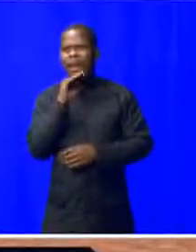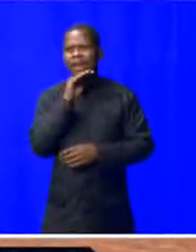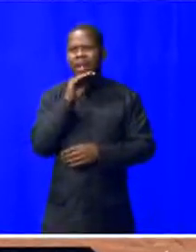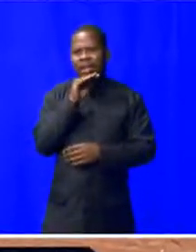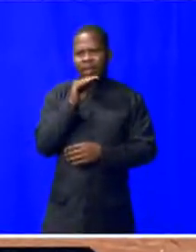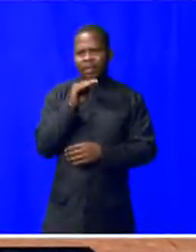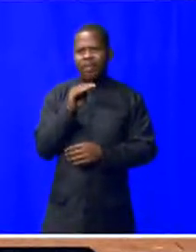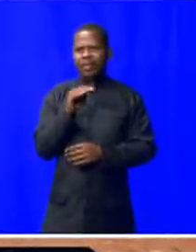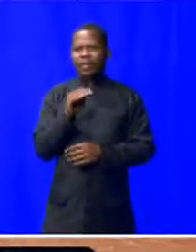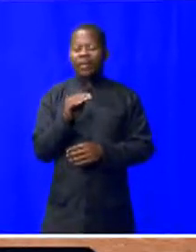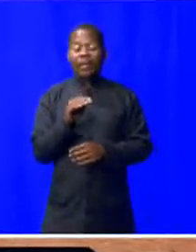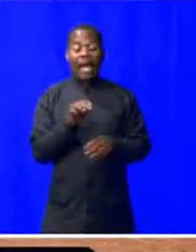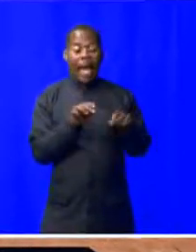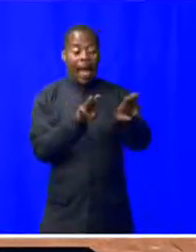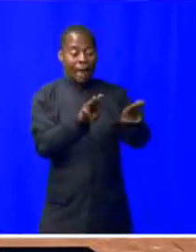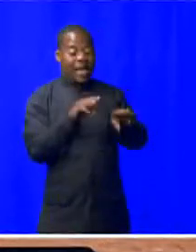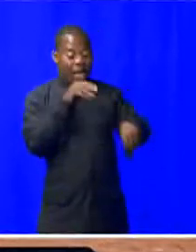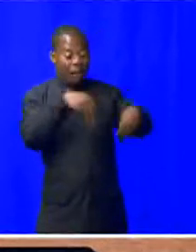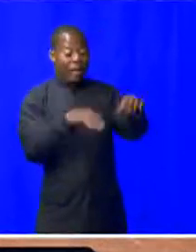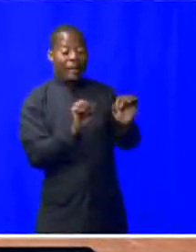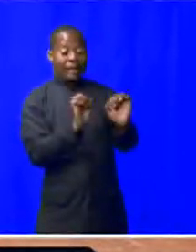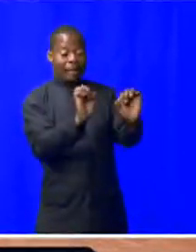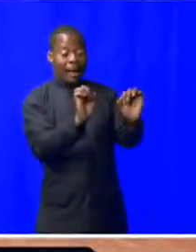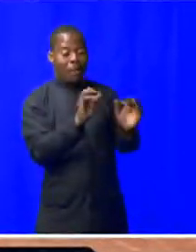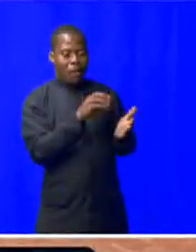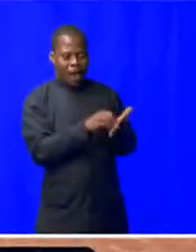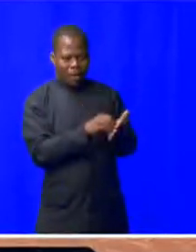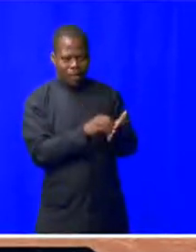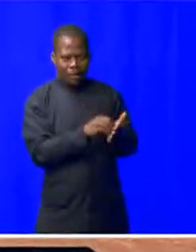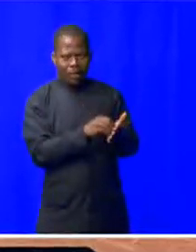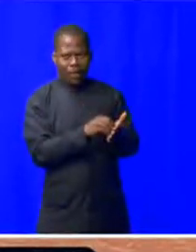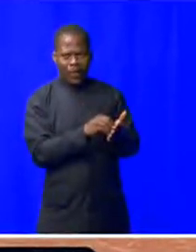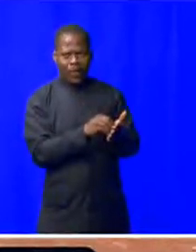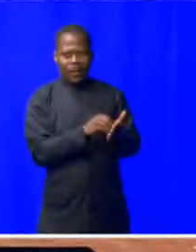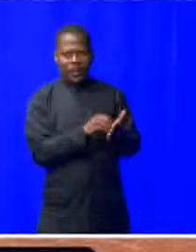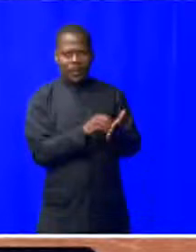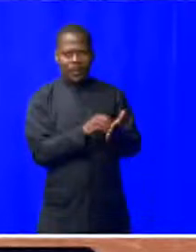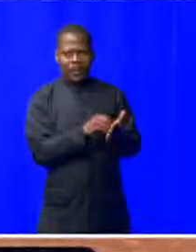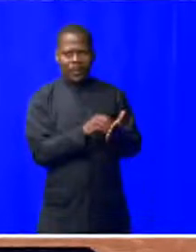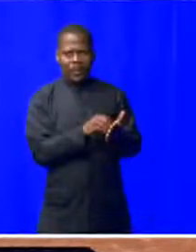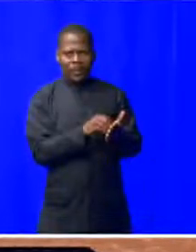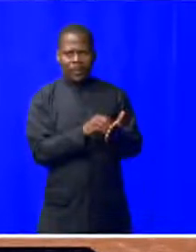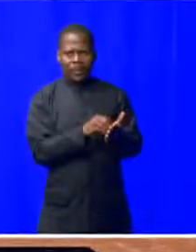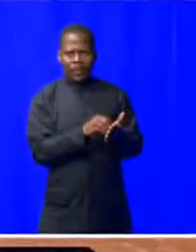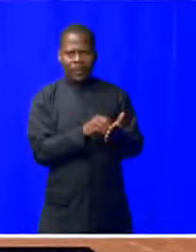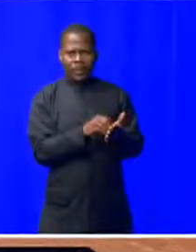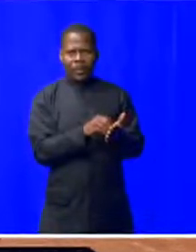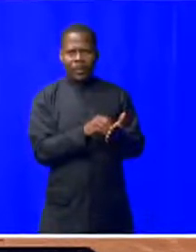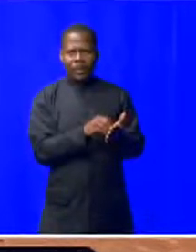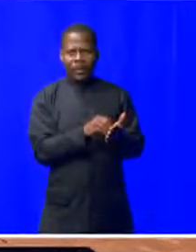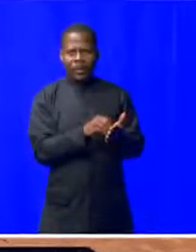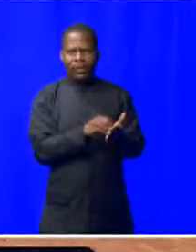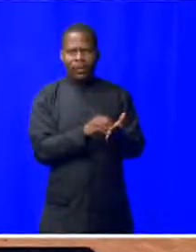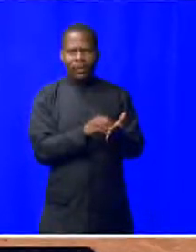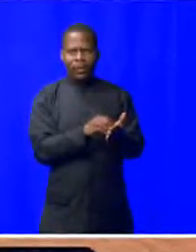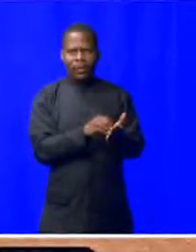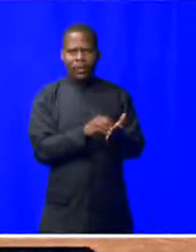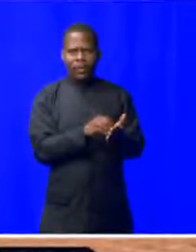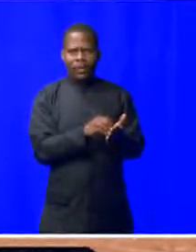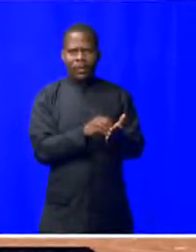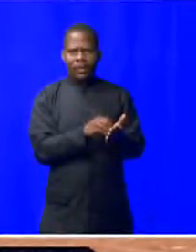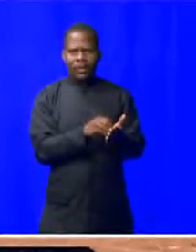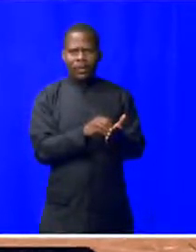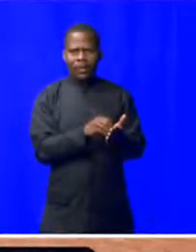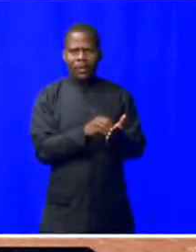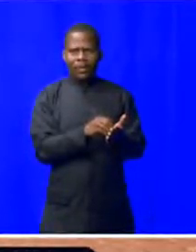ukuthi bona batawuvota kuphi kanjani njengoba belethembisile libandla. Kanti-ke lokunye sifiso nawe lungelele nawe mbukele